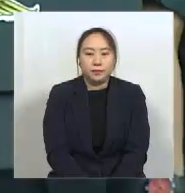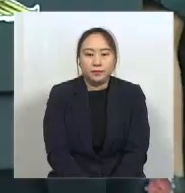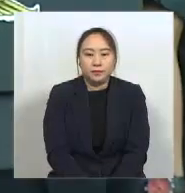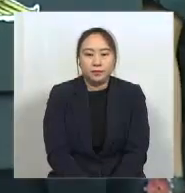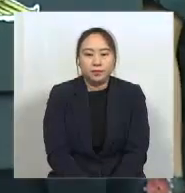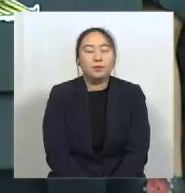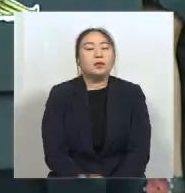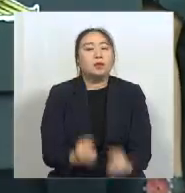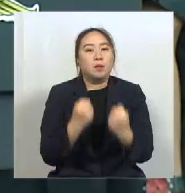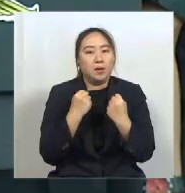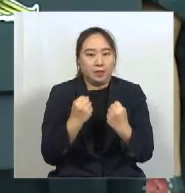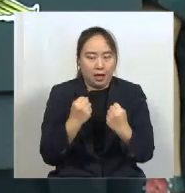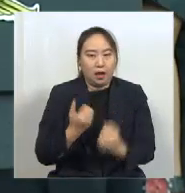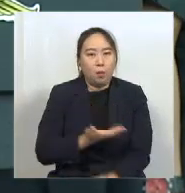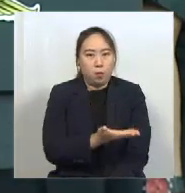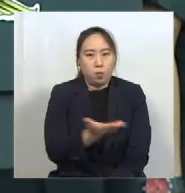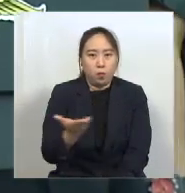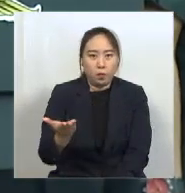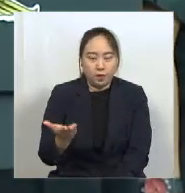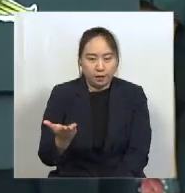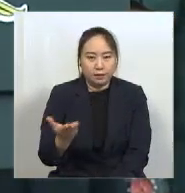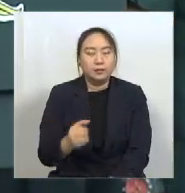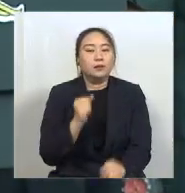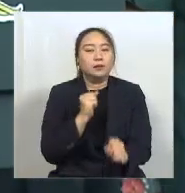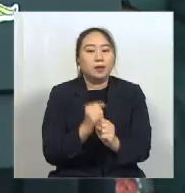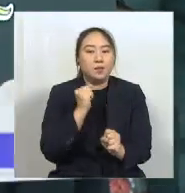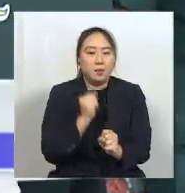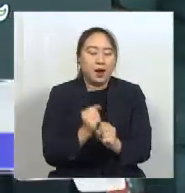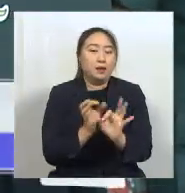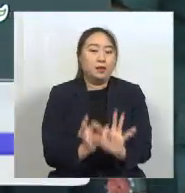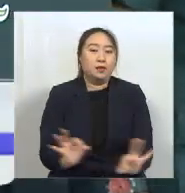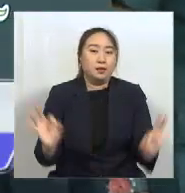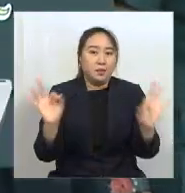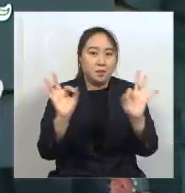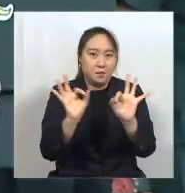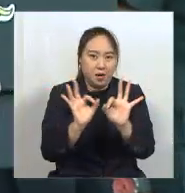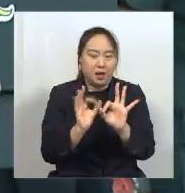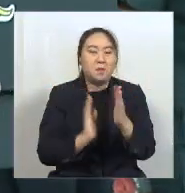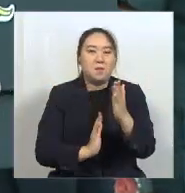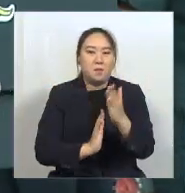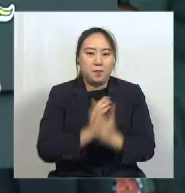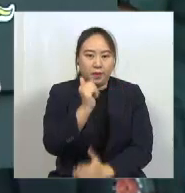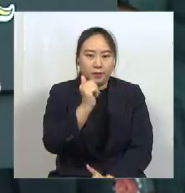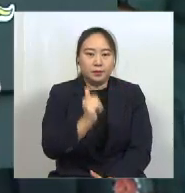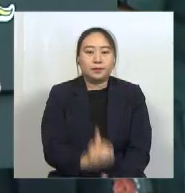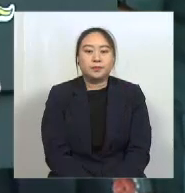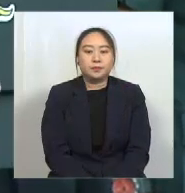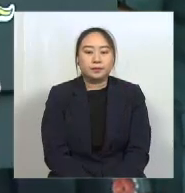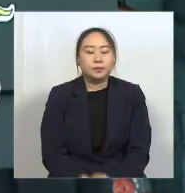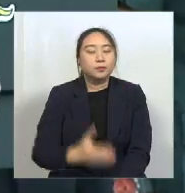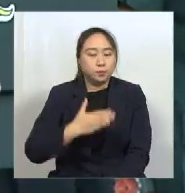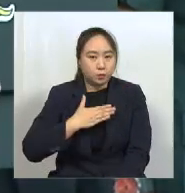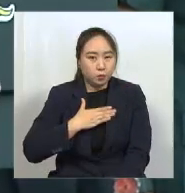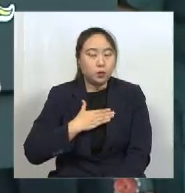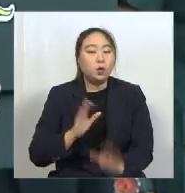มั่นใจว่าพวกท่านทุกคนนั้นจะทำงานที่สำคัญนี้ได้สำเร็จลุล่วงไปด้วยดีผมข